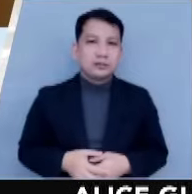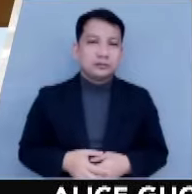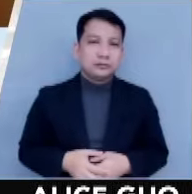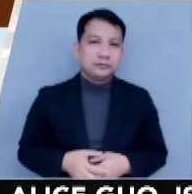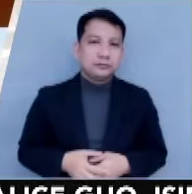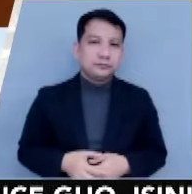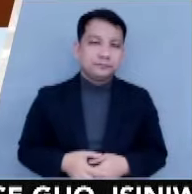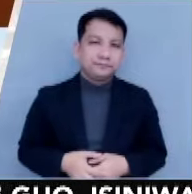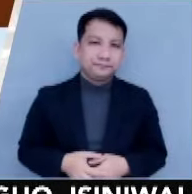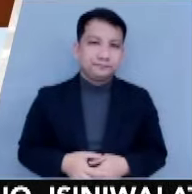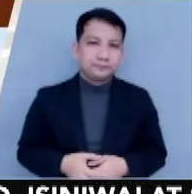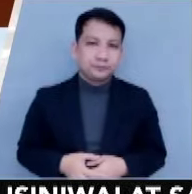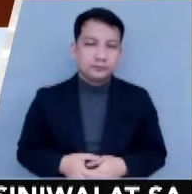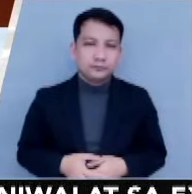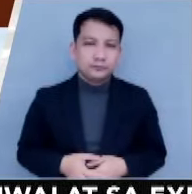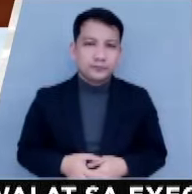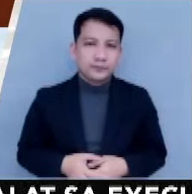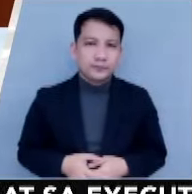Ano ito?